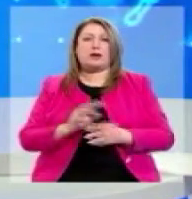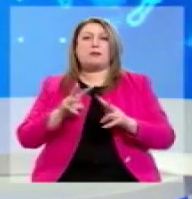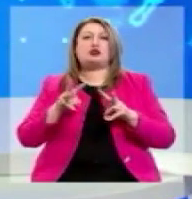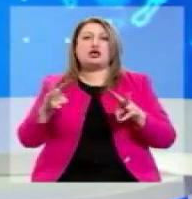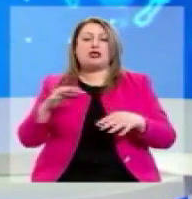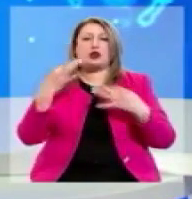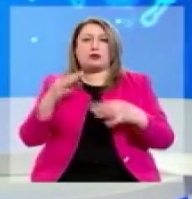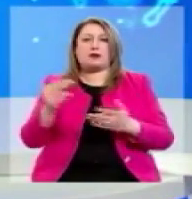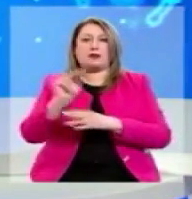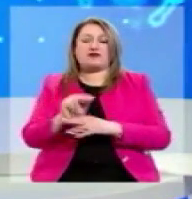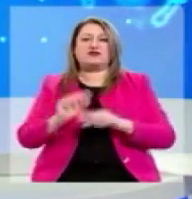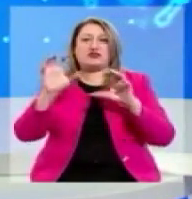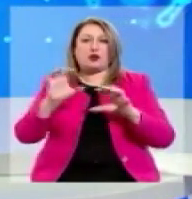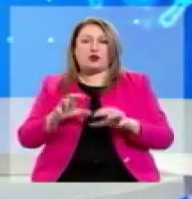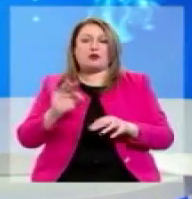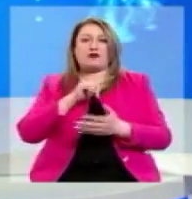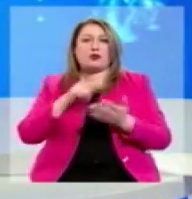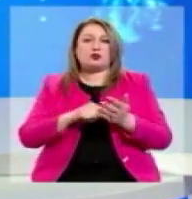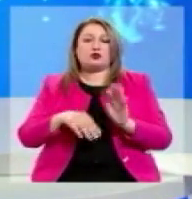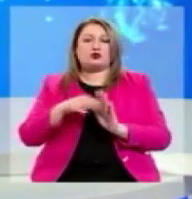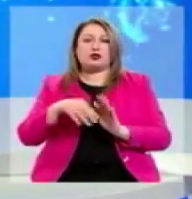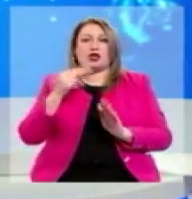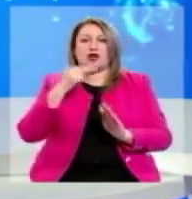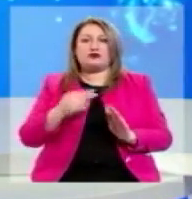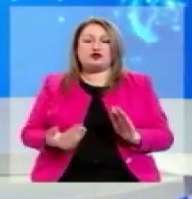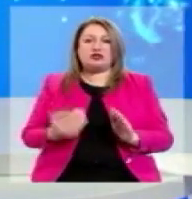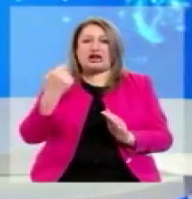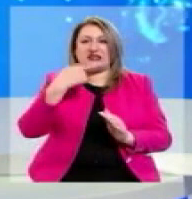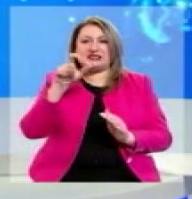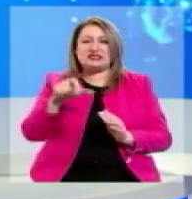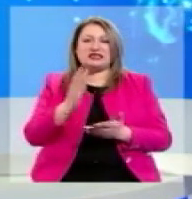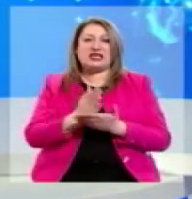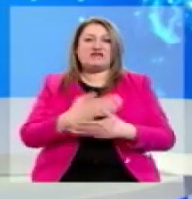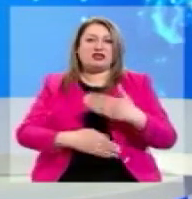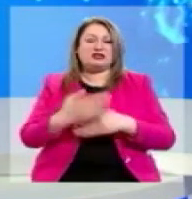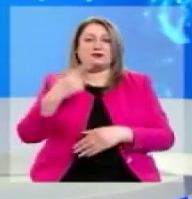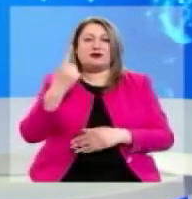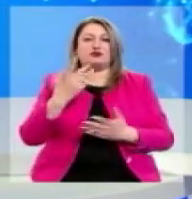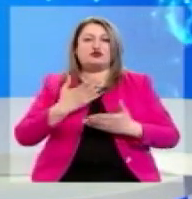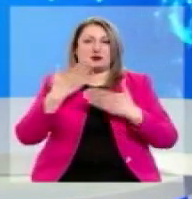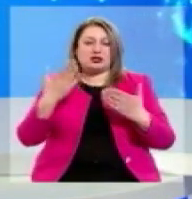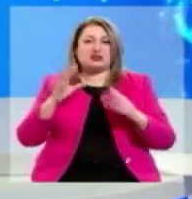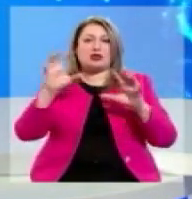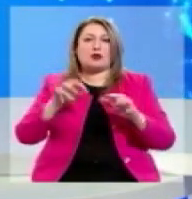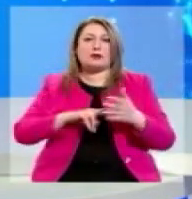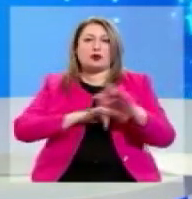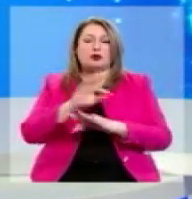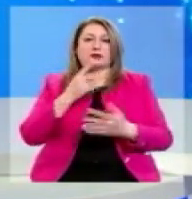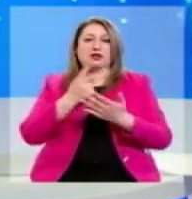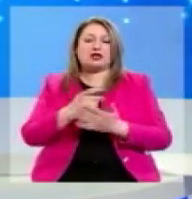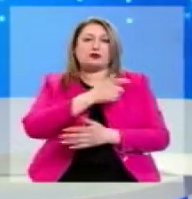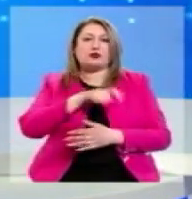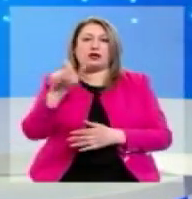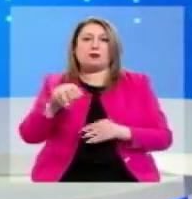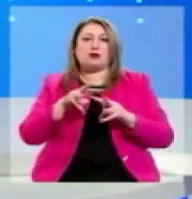Мажилис одобрил поправки в законодательство по вопросам улучшения качества жизни лиц с инвалидностью в первом чтении. Законопроект представил